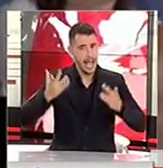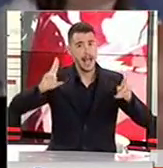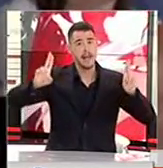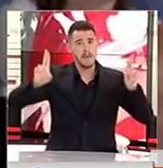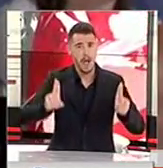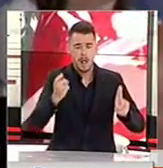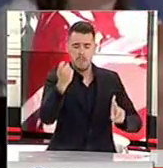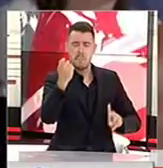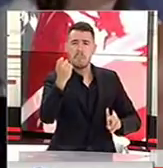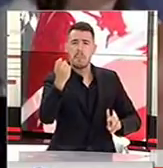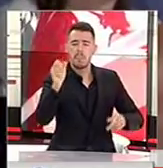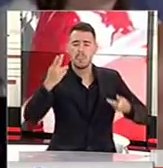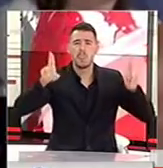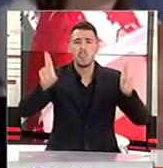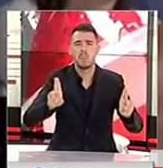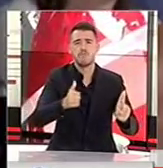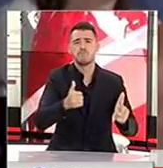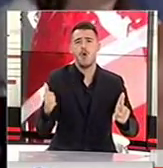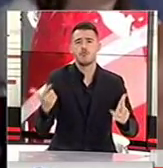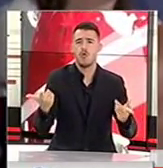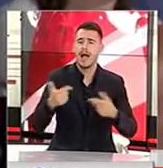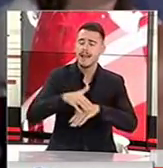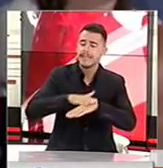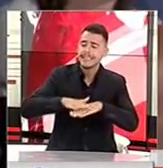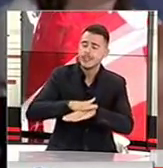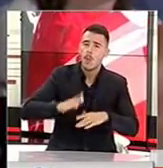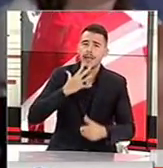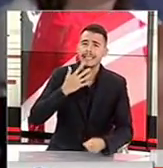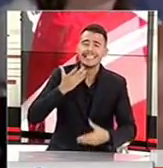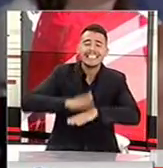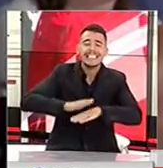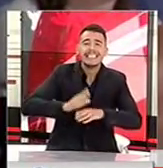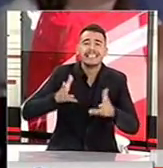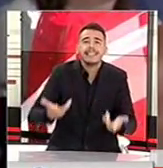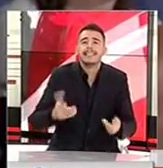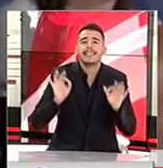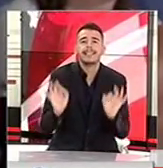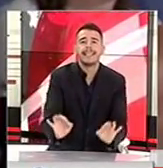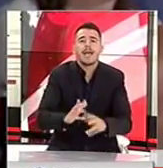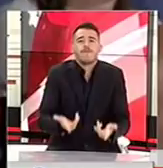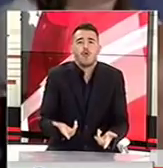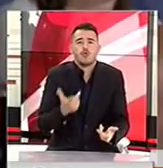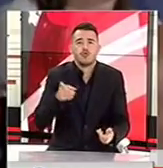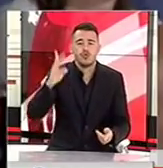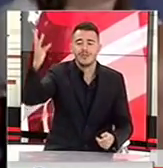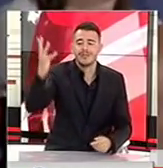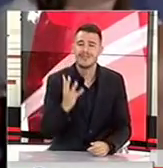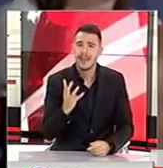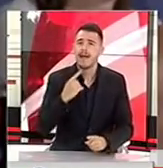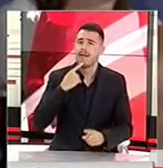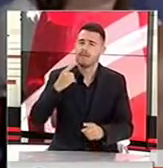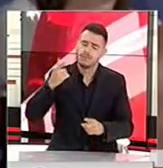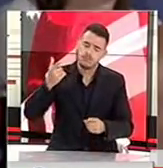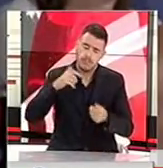αποδίδει η κυβέρνηση αυτή την αποκλιμάκωση? Γιατί τόσο οι θεσμοί όσο και οι αναλυτές την αποδίδουν στις ευέλικτες μορφές αποσχόλησης, οι οποίες, ναι, οκ,